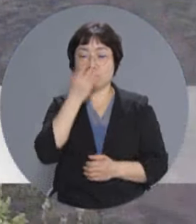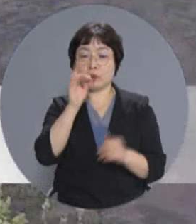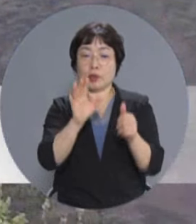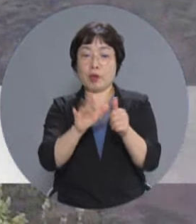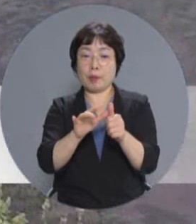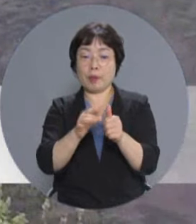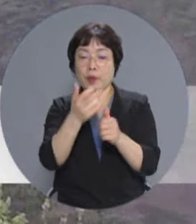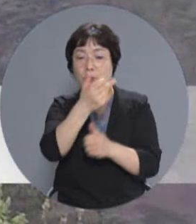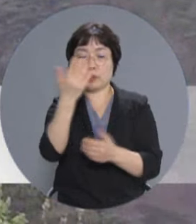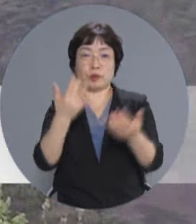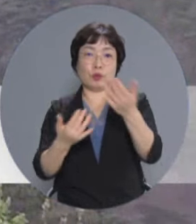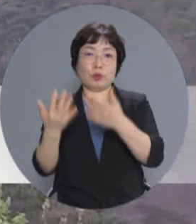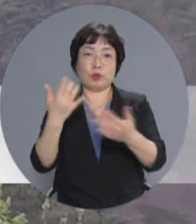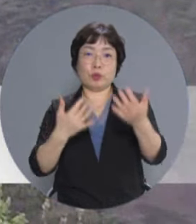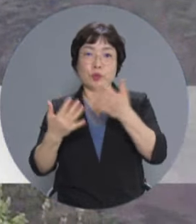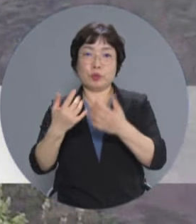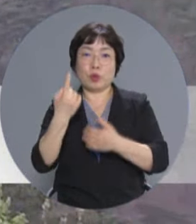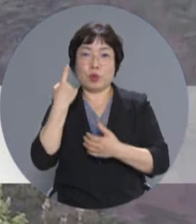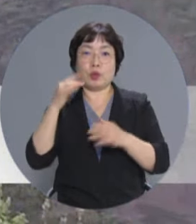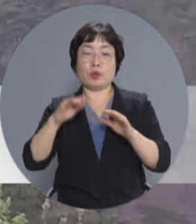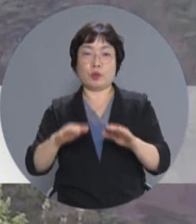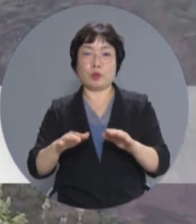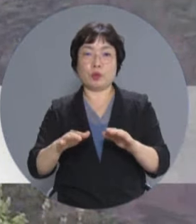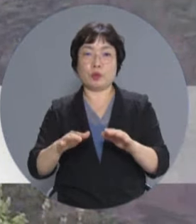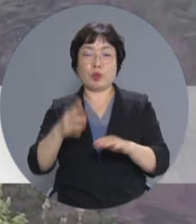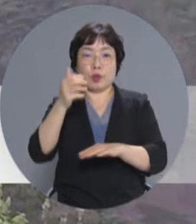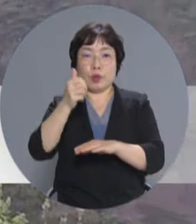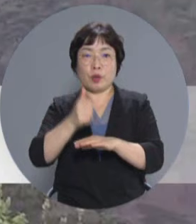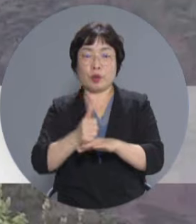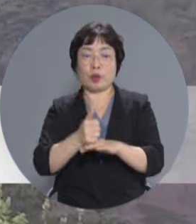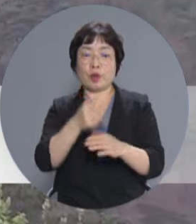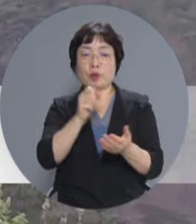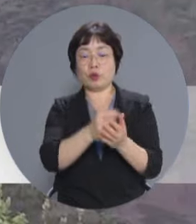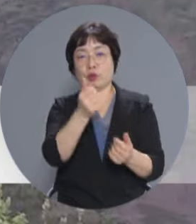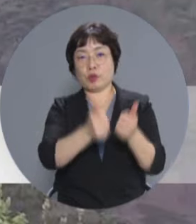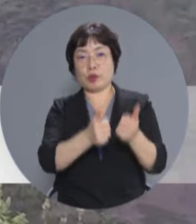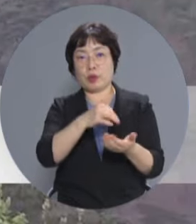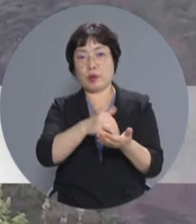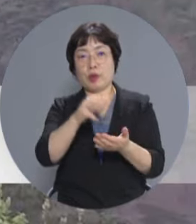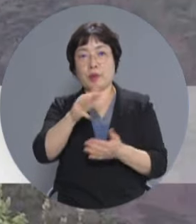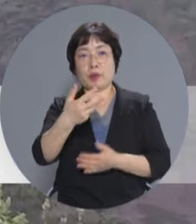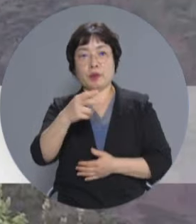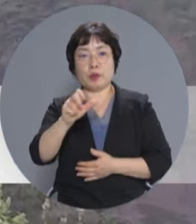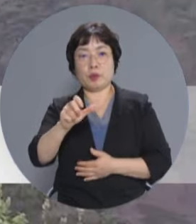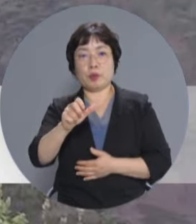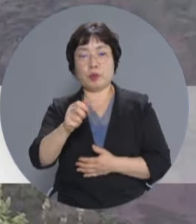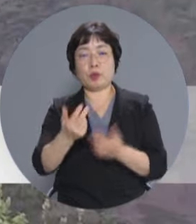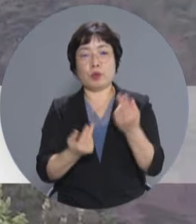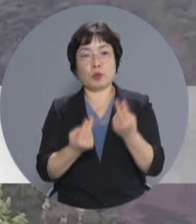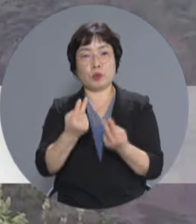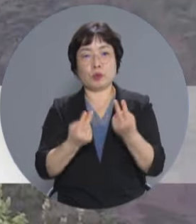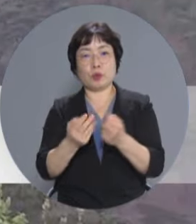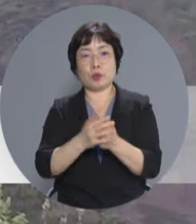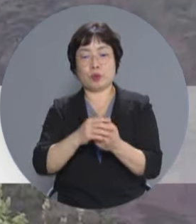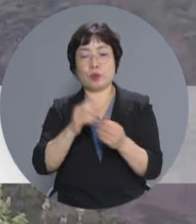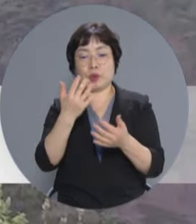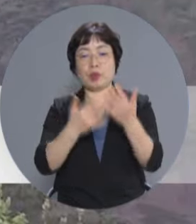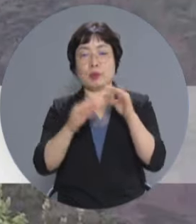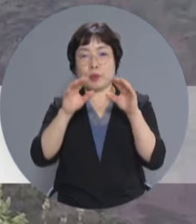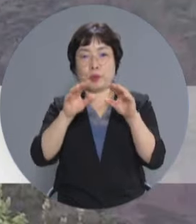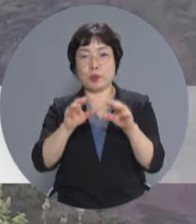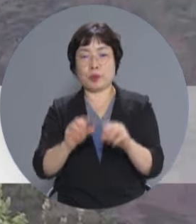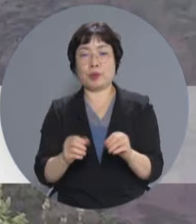순천과 함평 등 전남 지역에서 이틀간 이어졌던 대형 산불이 축구장 875개 면적의 산림을 태우고